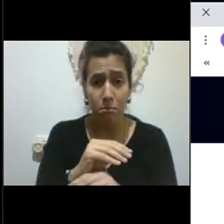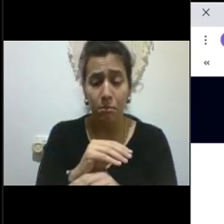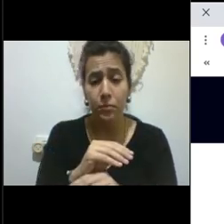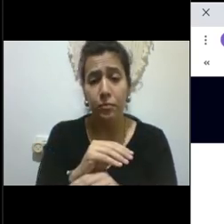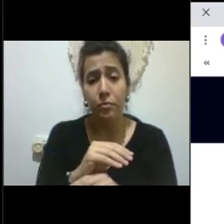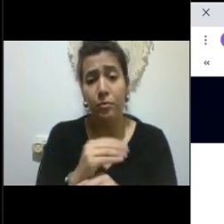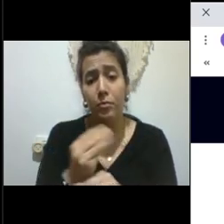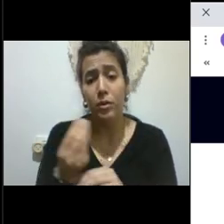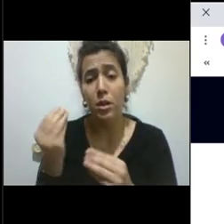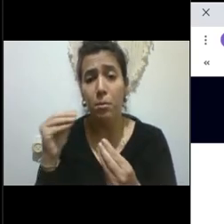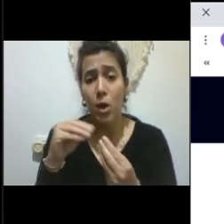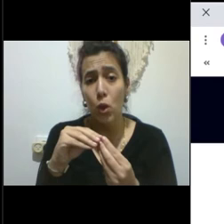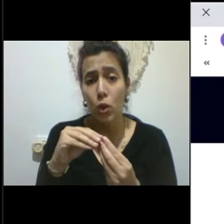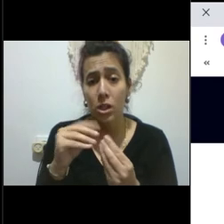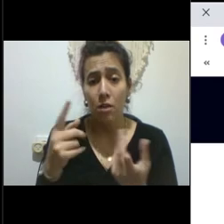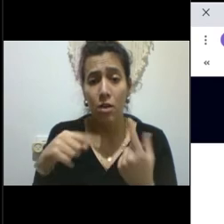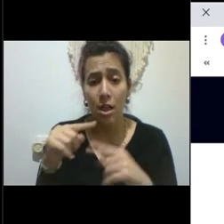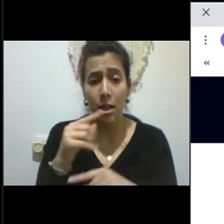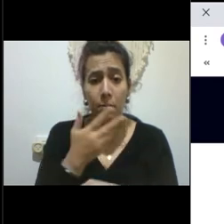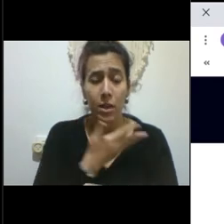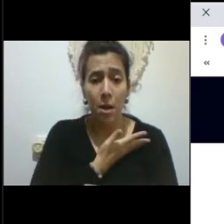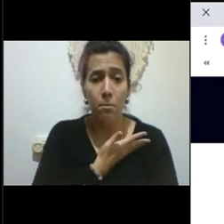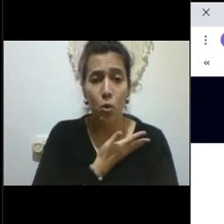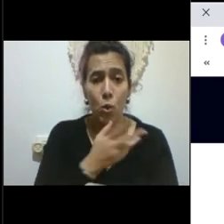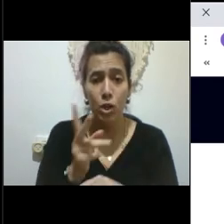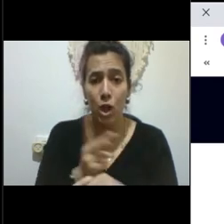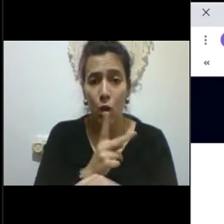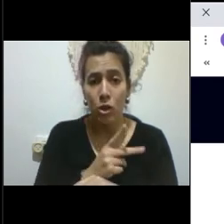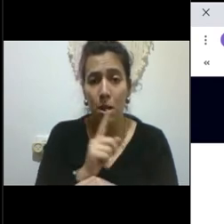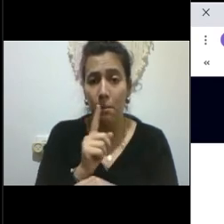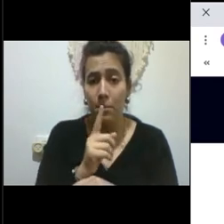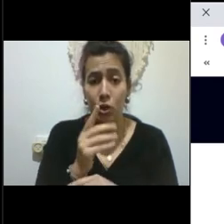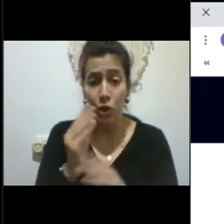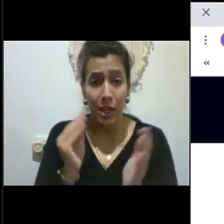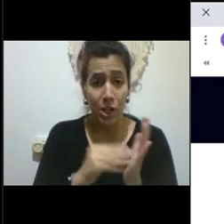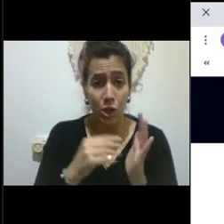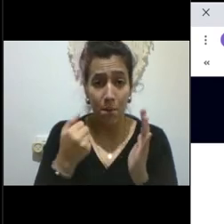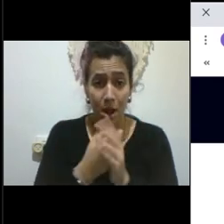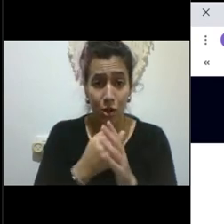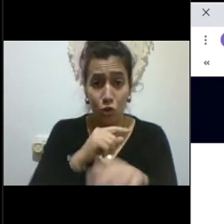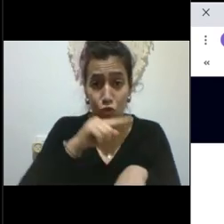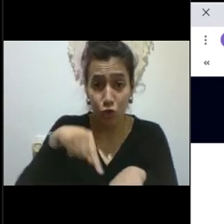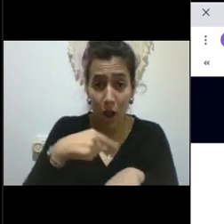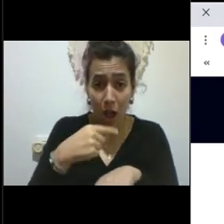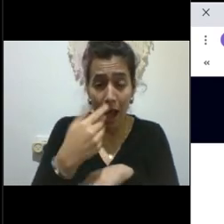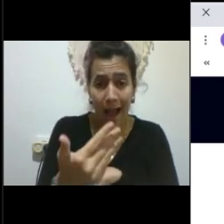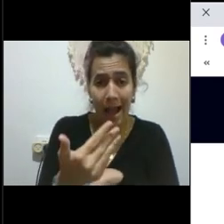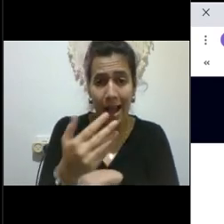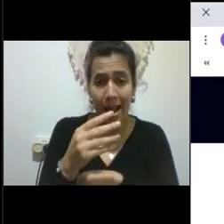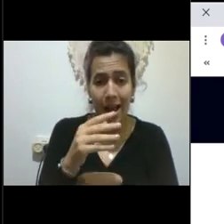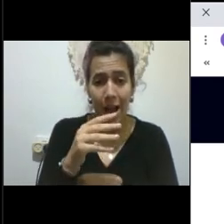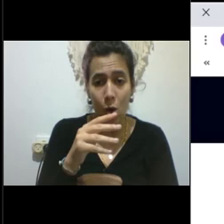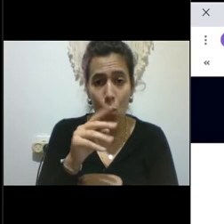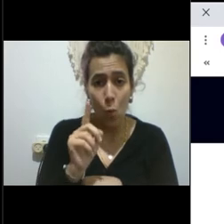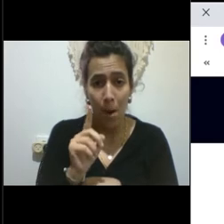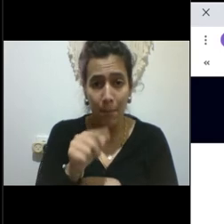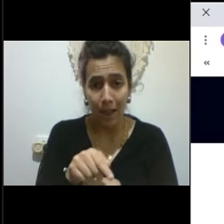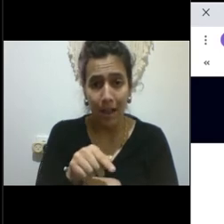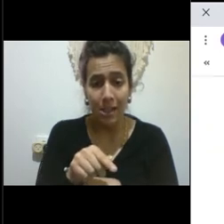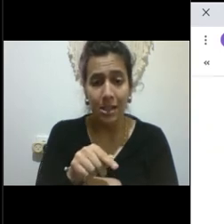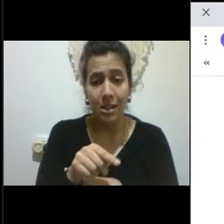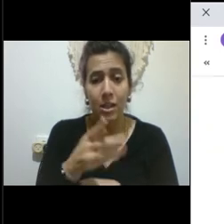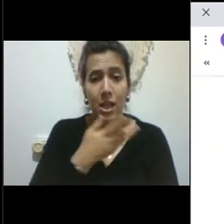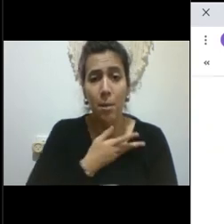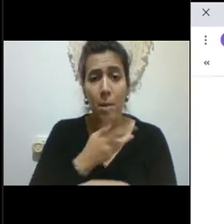ובנוסף אתם תקבלו את הקורס, מי שירשם עד שעה אחרי הוובינר הזה, יקבל את הקורס הרשמי